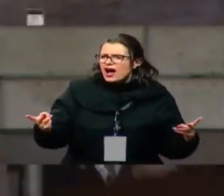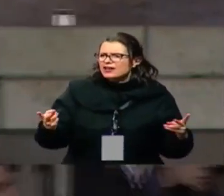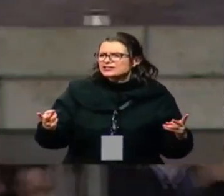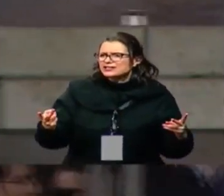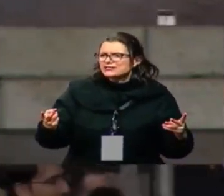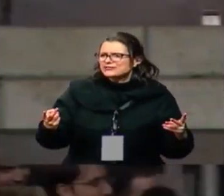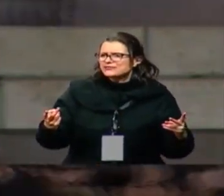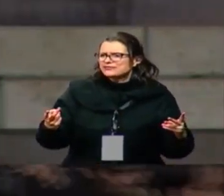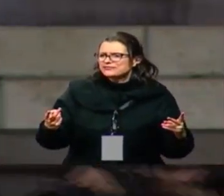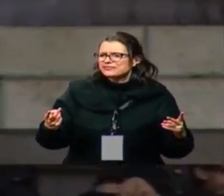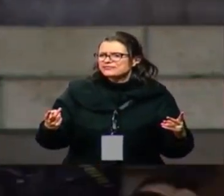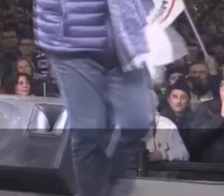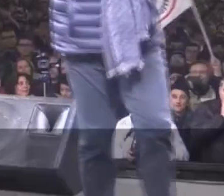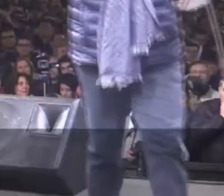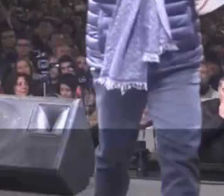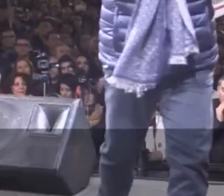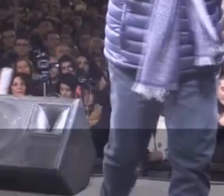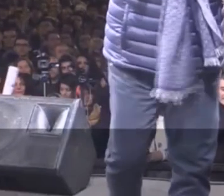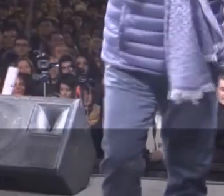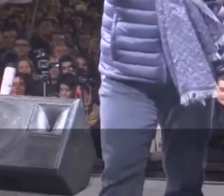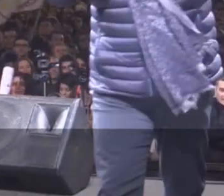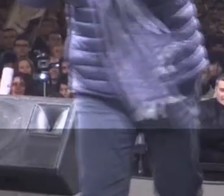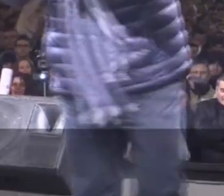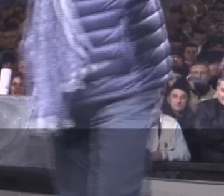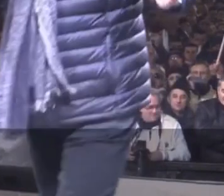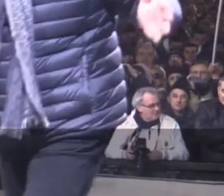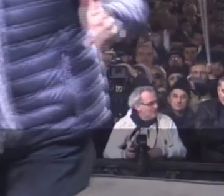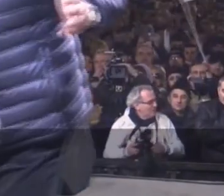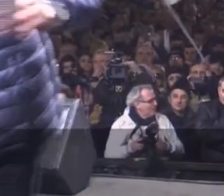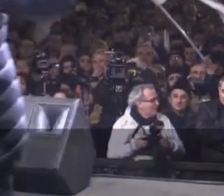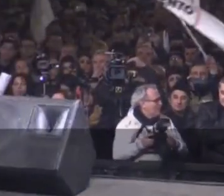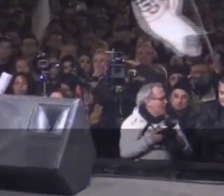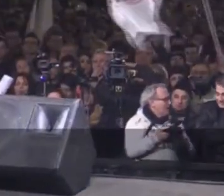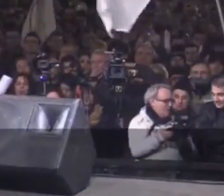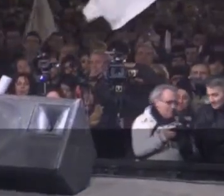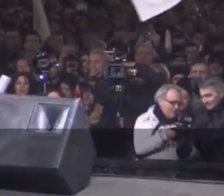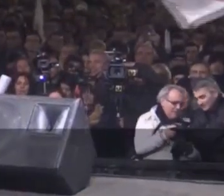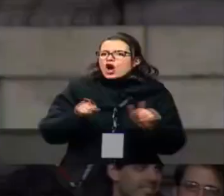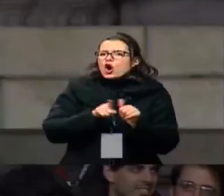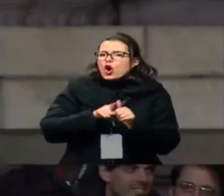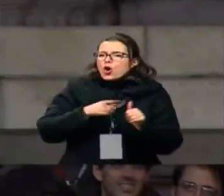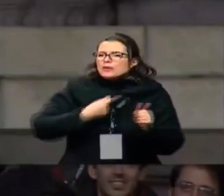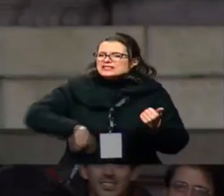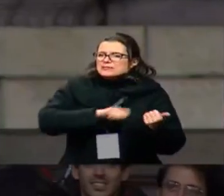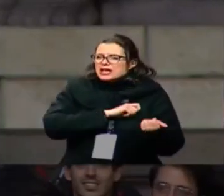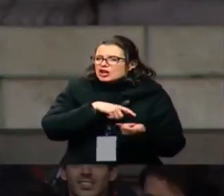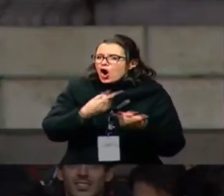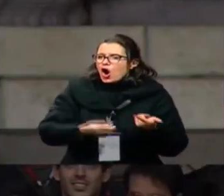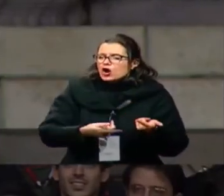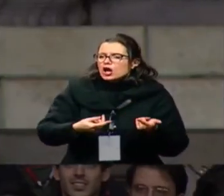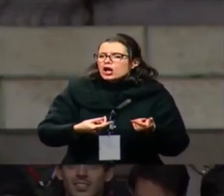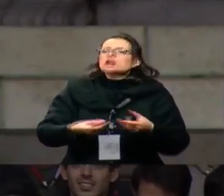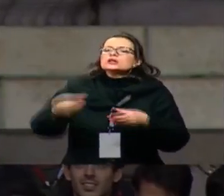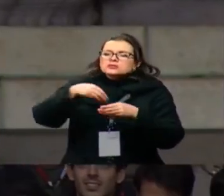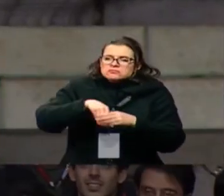sria abbiamo fatto come sipras abbiamo fatto come gli spagnoli andiamo lì e diciamo stiamo nell'euro E discutiamo